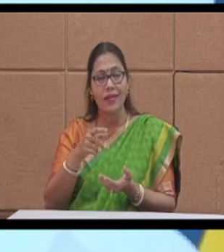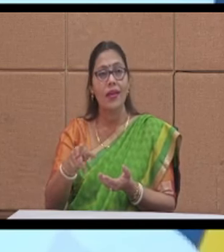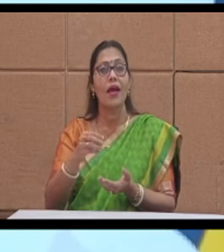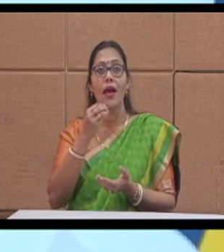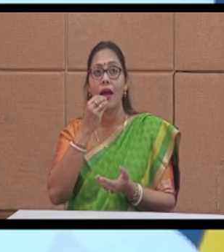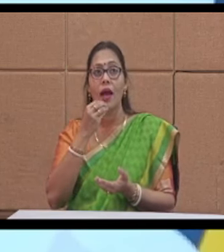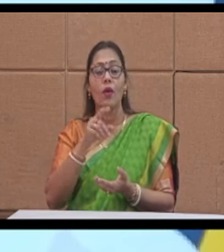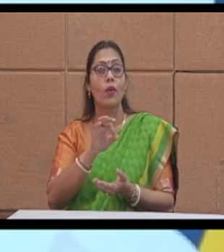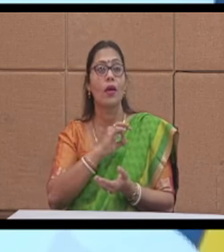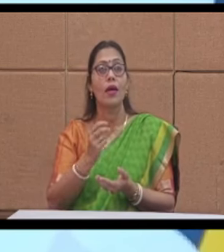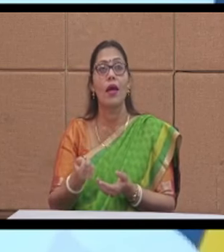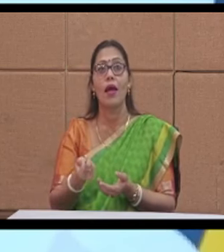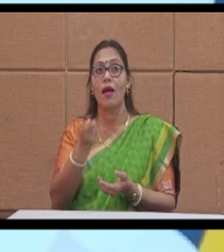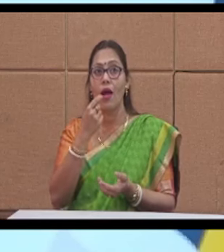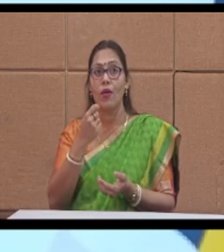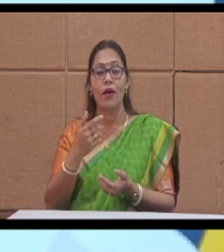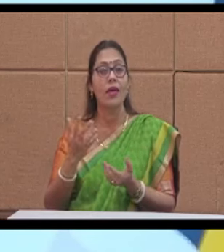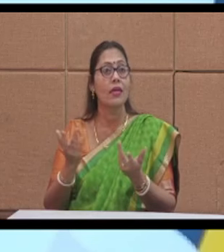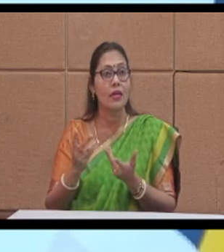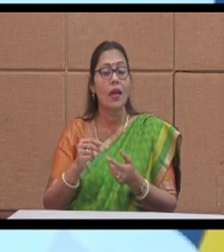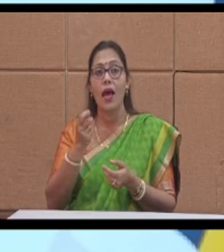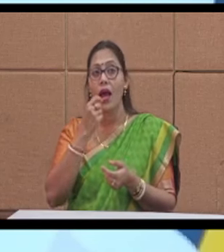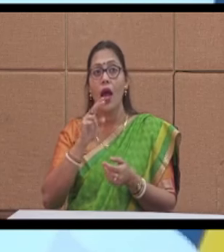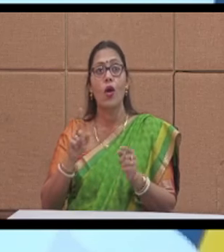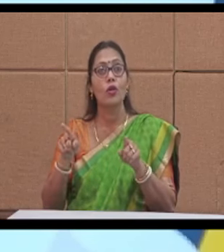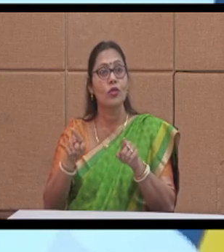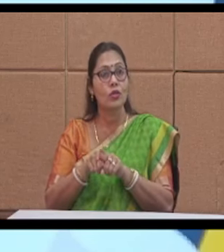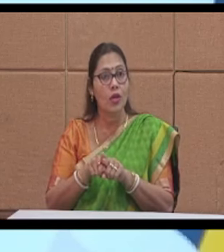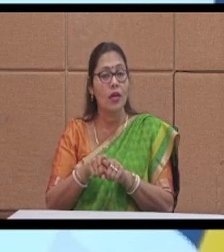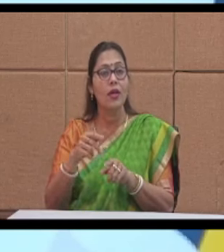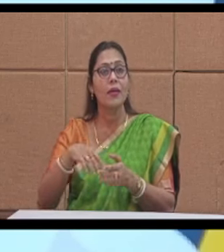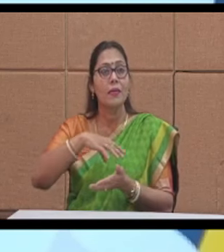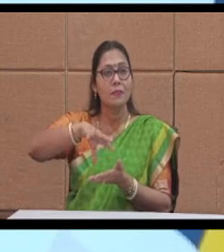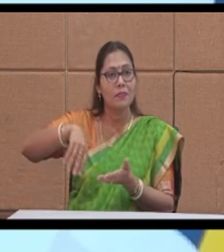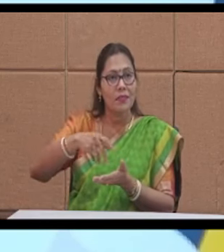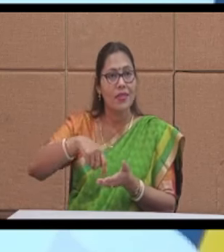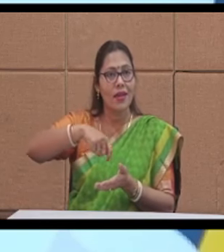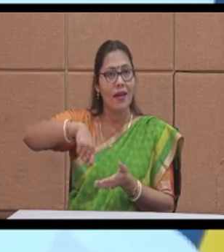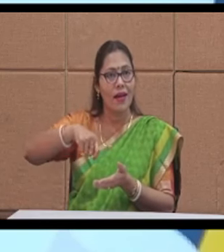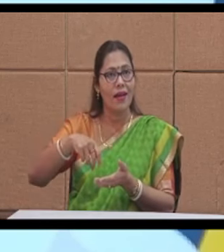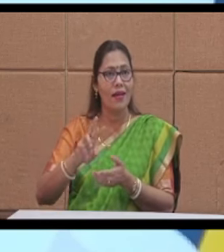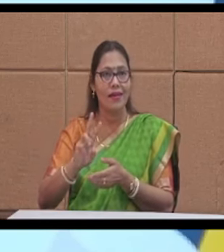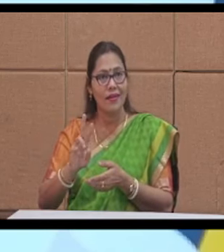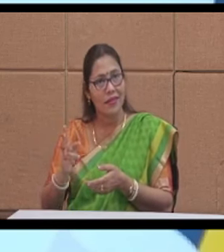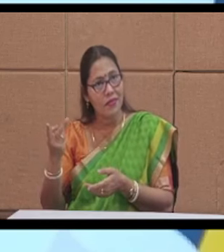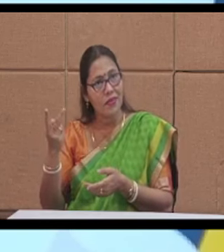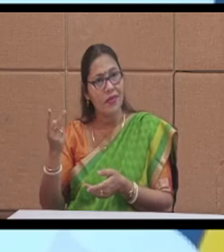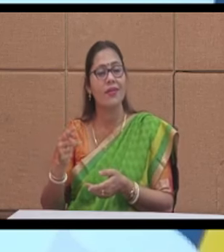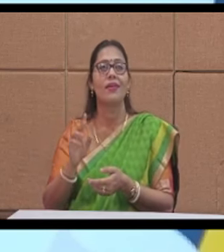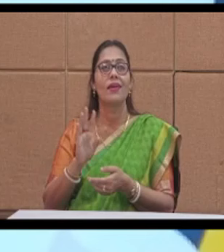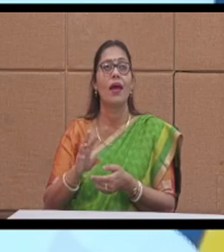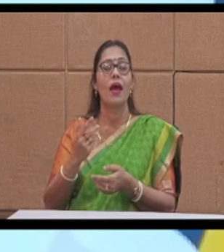খাদ্য আমরা সরাসরি খাই কোন খাবারের সঙ্গে কোন খাবার মেশালে আরেক রকমের খাদ্য হতে